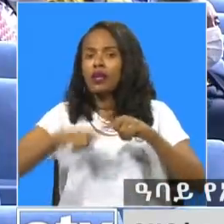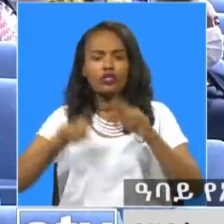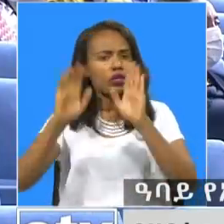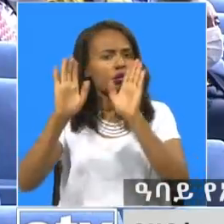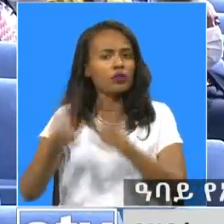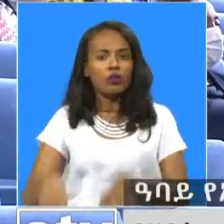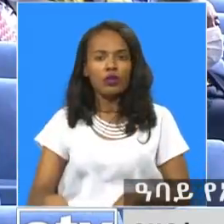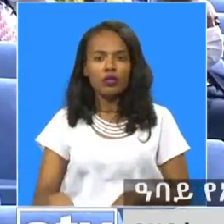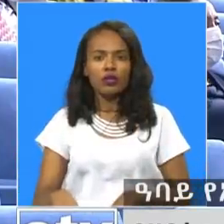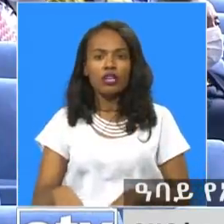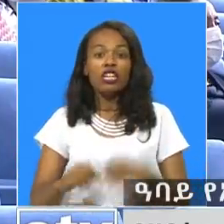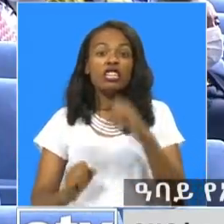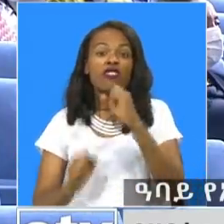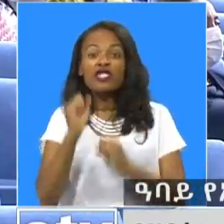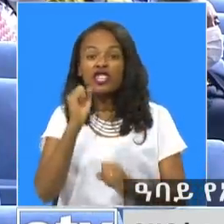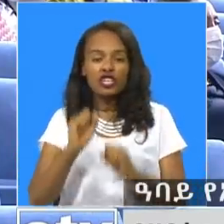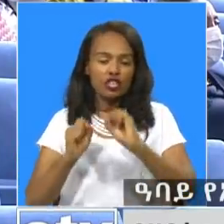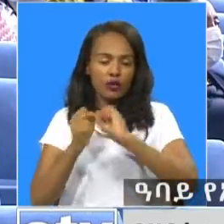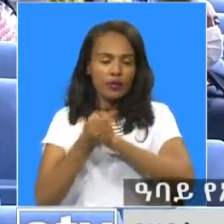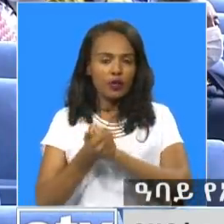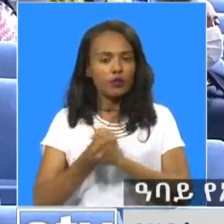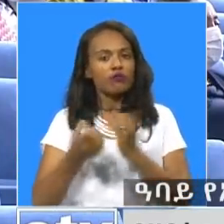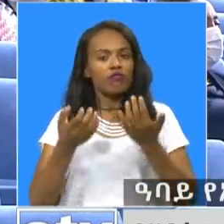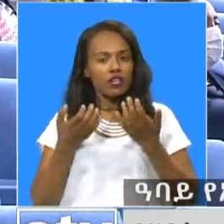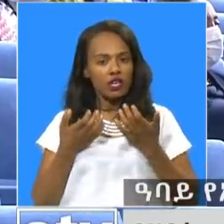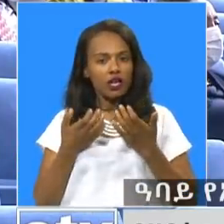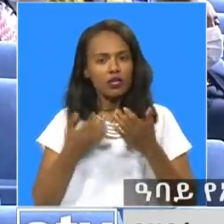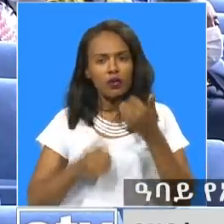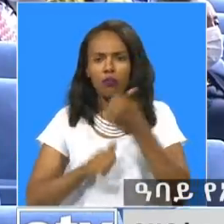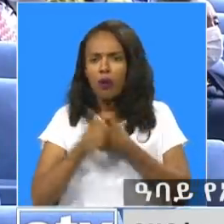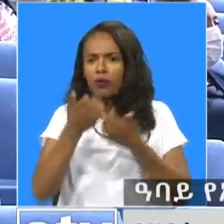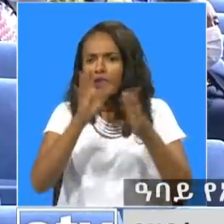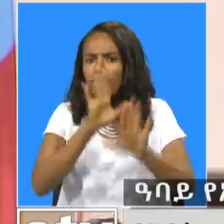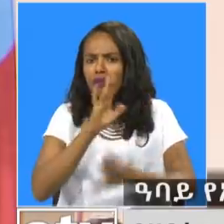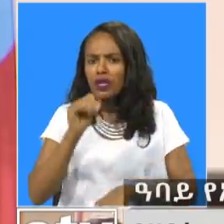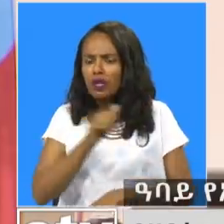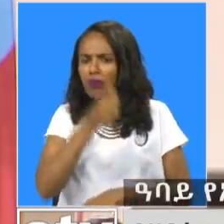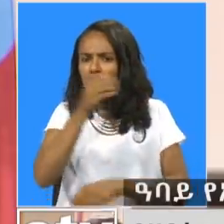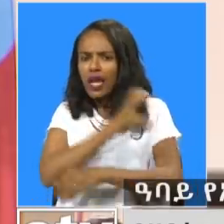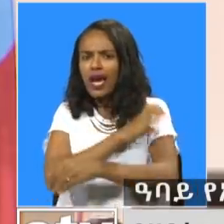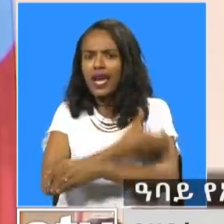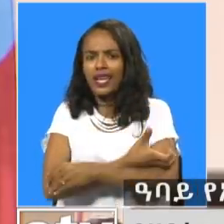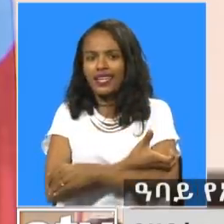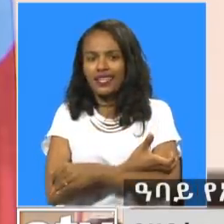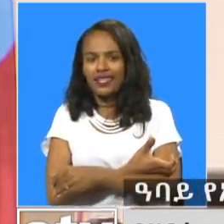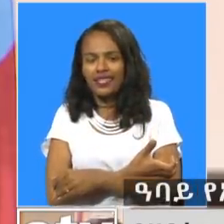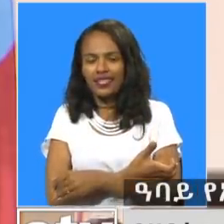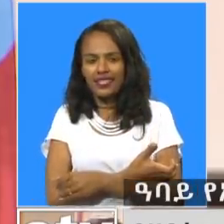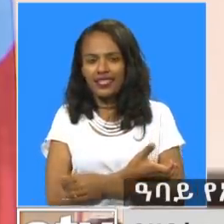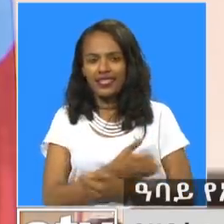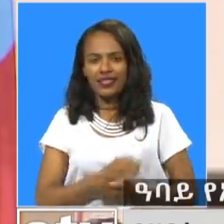ይተወን። ተፍጨርጭረን መለወጥ እንፈልጋለን። መጉዳት አንፈልግም ሌላ ኃይል።